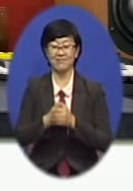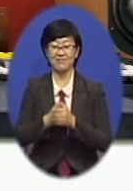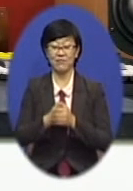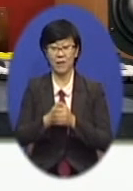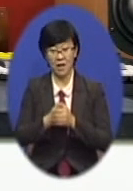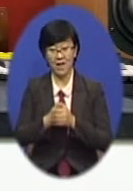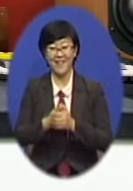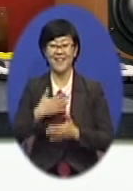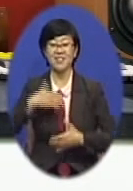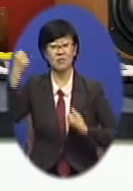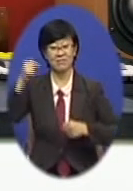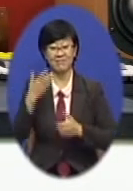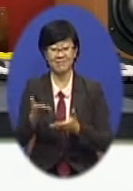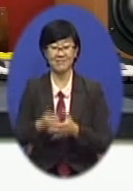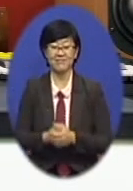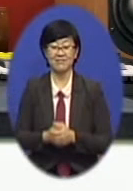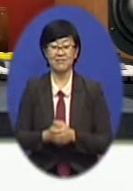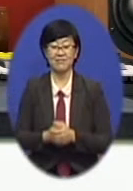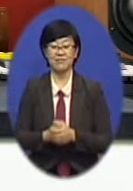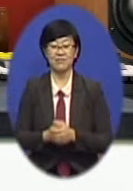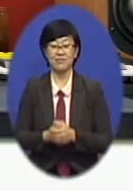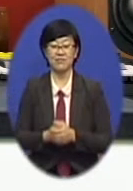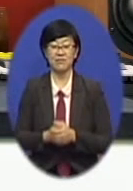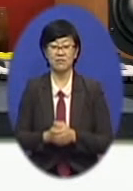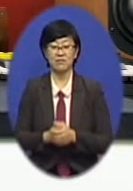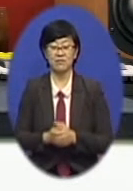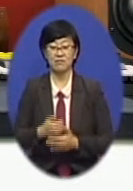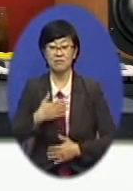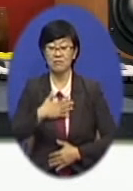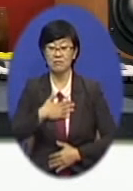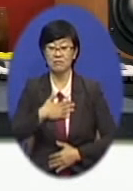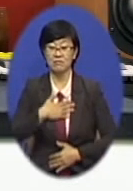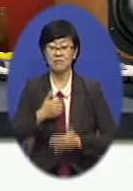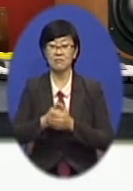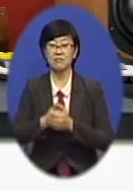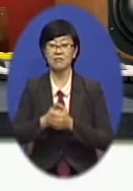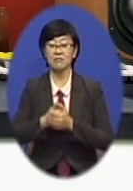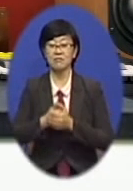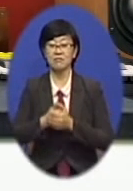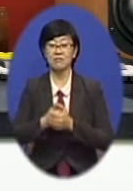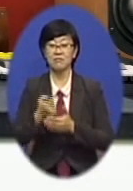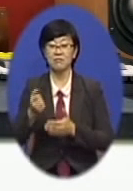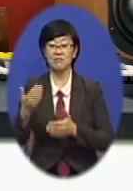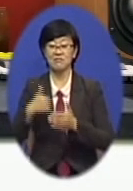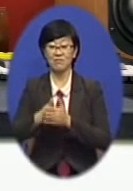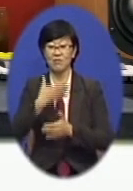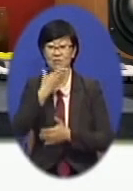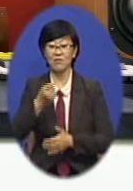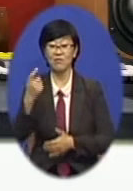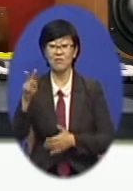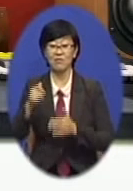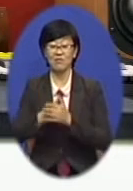한번 해볼까요? 네, 해보세요. 아니, 해보세요. 해보세요. 네, 낚시우스를 말씀드립니다. 네. 방금 전 복지TV